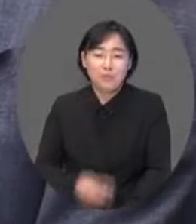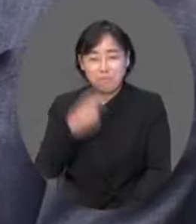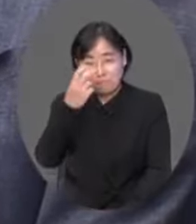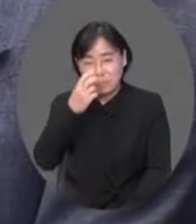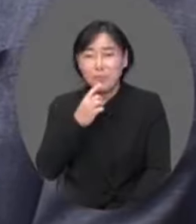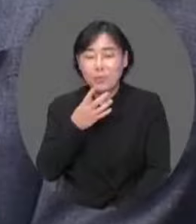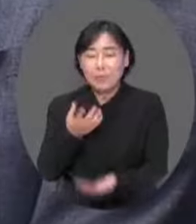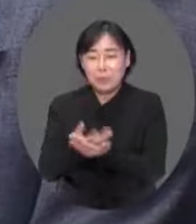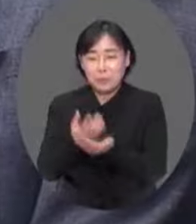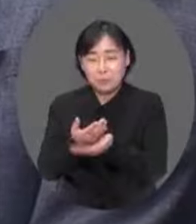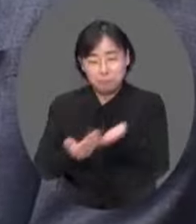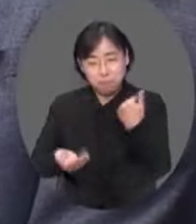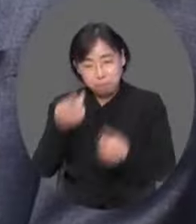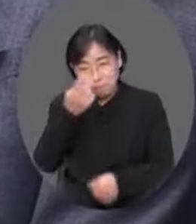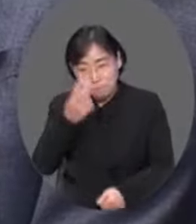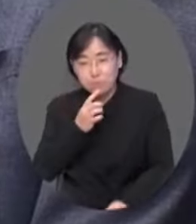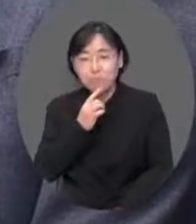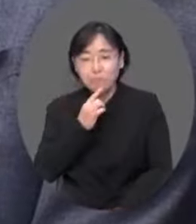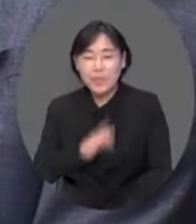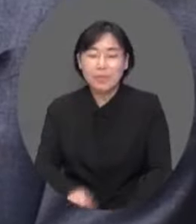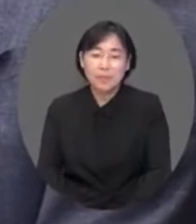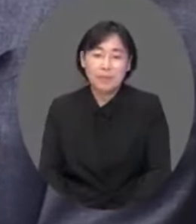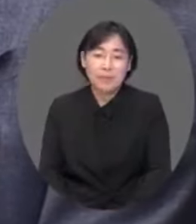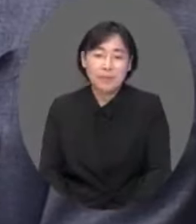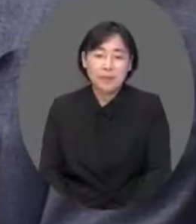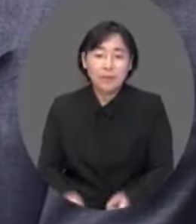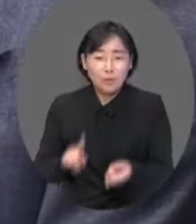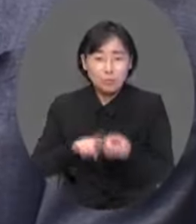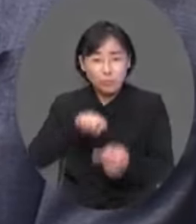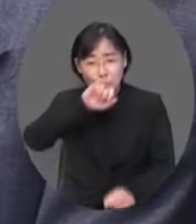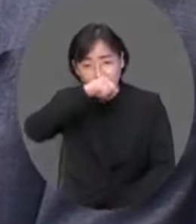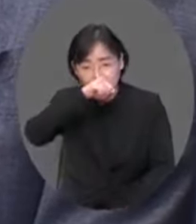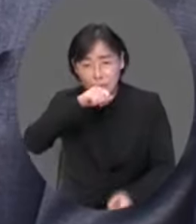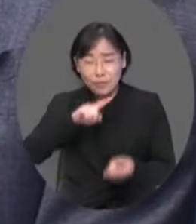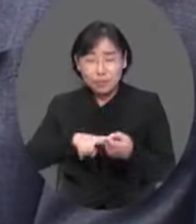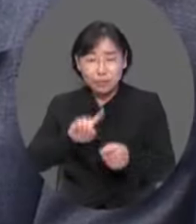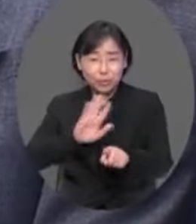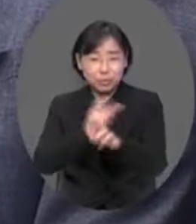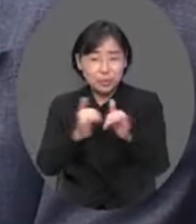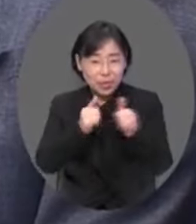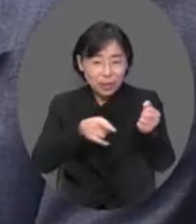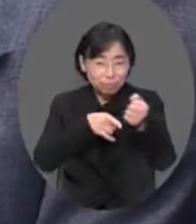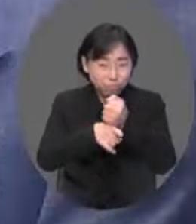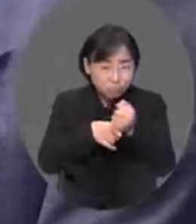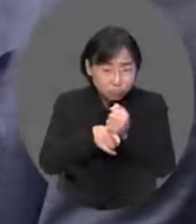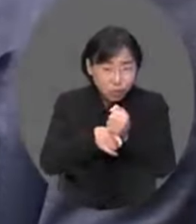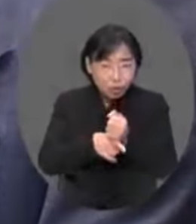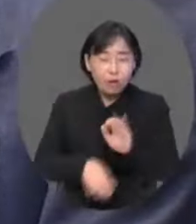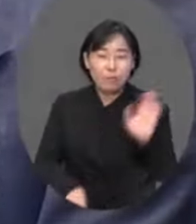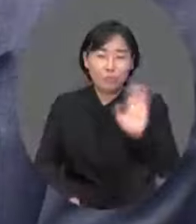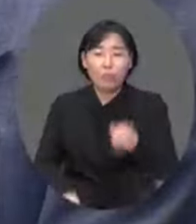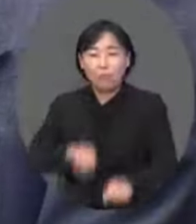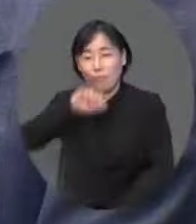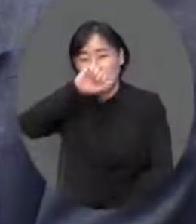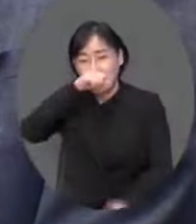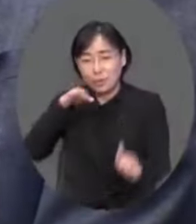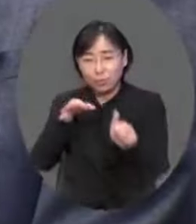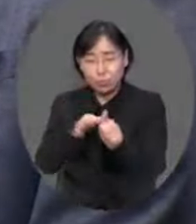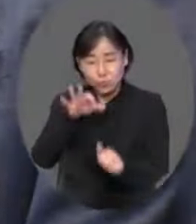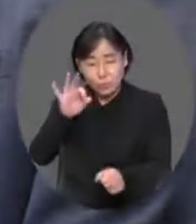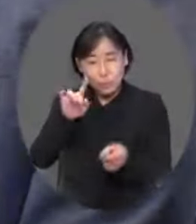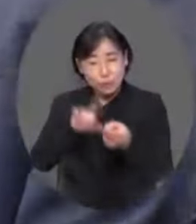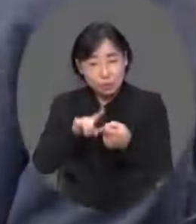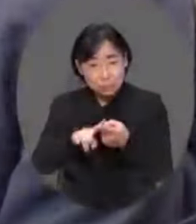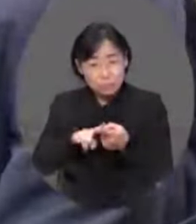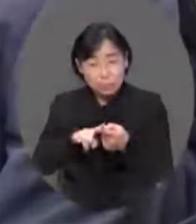안 하는데 꼭 검찰 수사관이 와서 보조금 감사를 해야 됩니까? 그거는 뭐 제가 답변 드릴 수 있는.